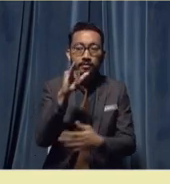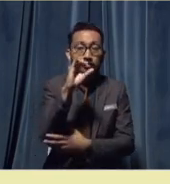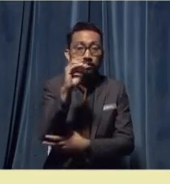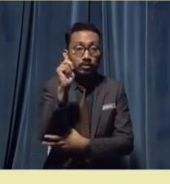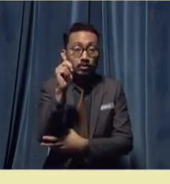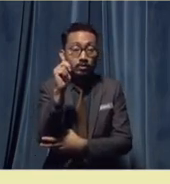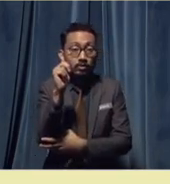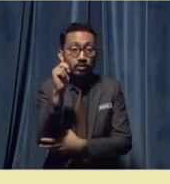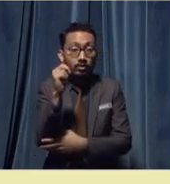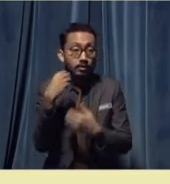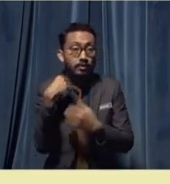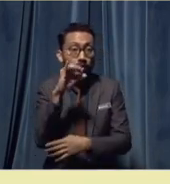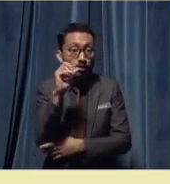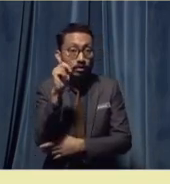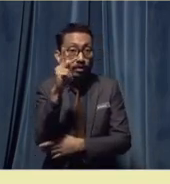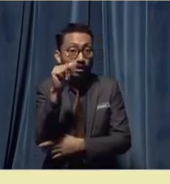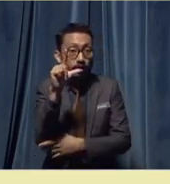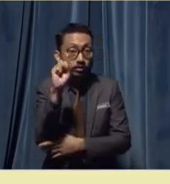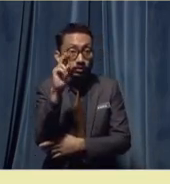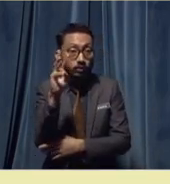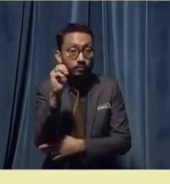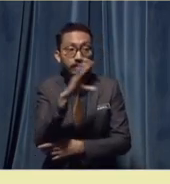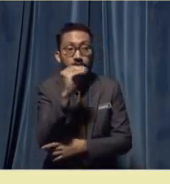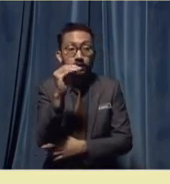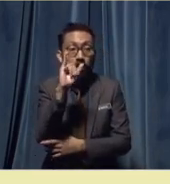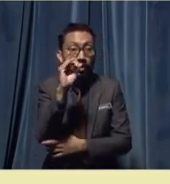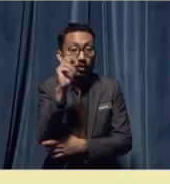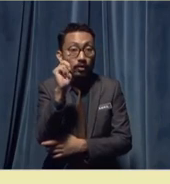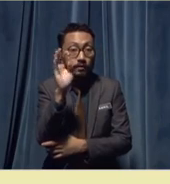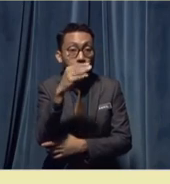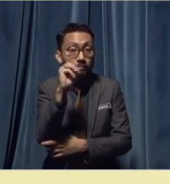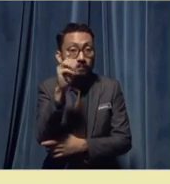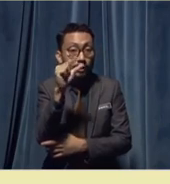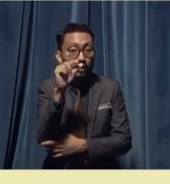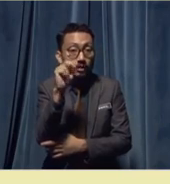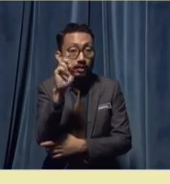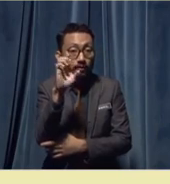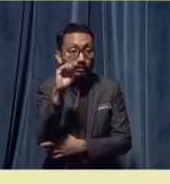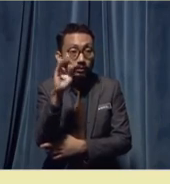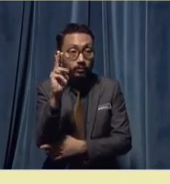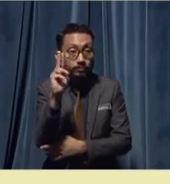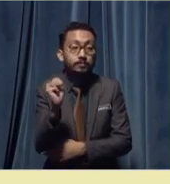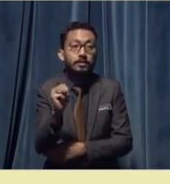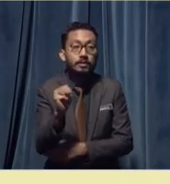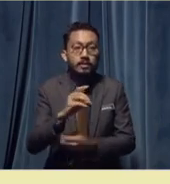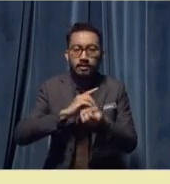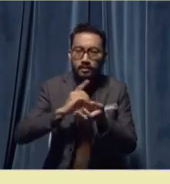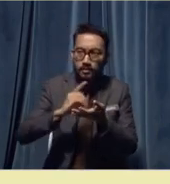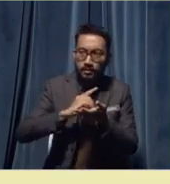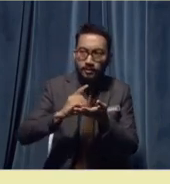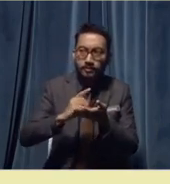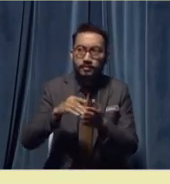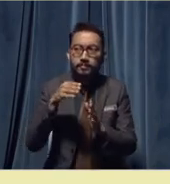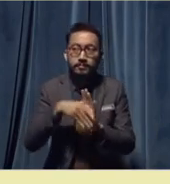liat mengandungi ion kalsium dan ion magnesium. Deterjen bertindak balas dengan